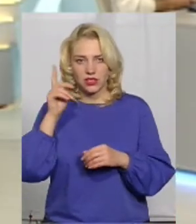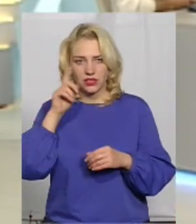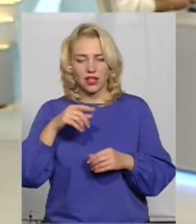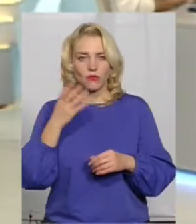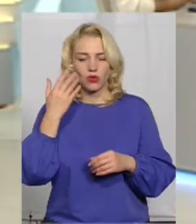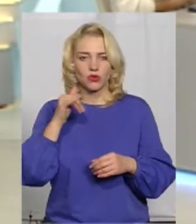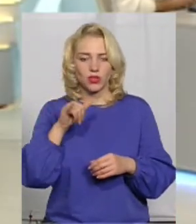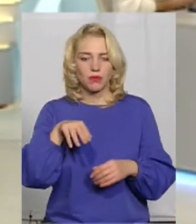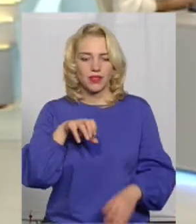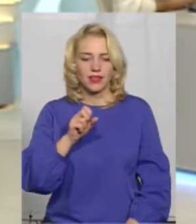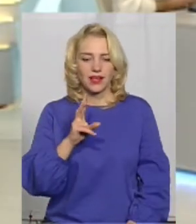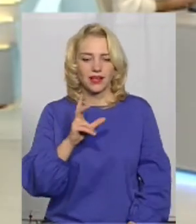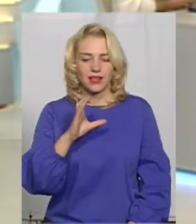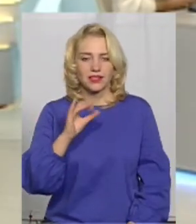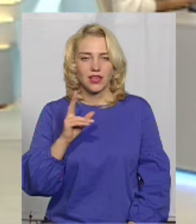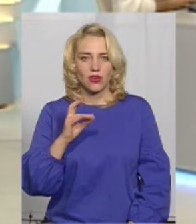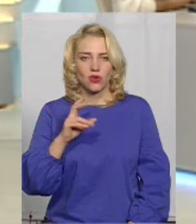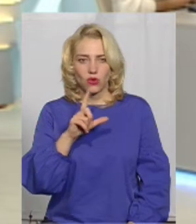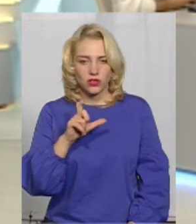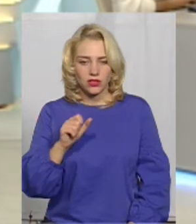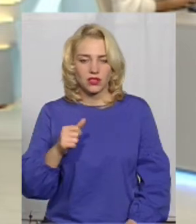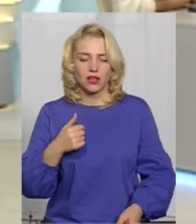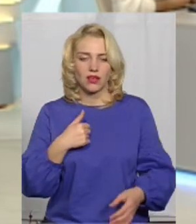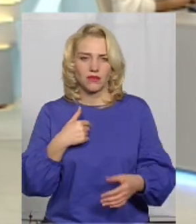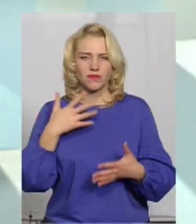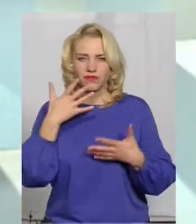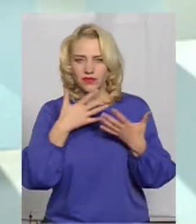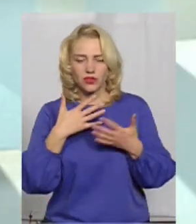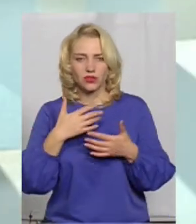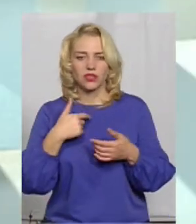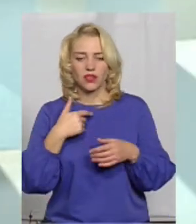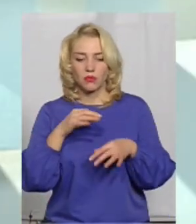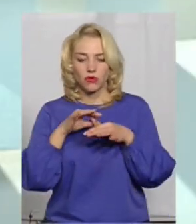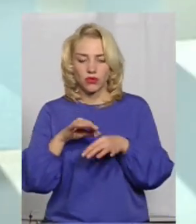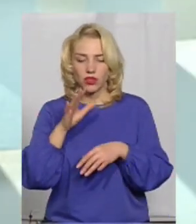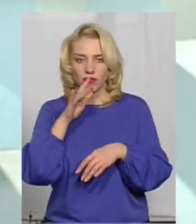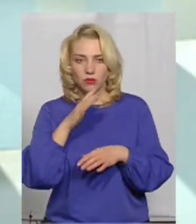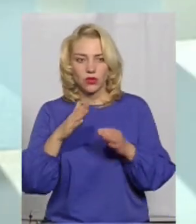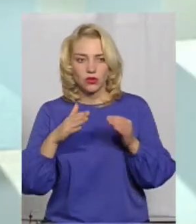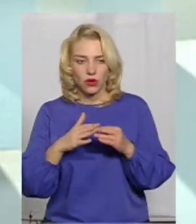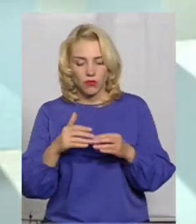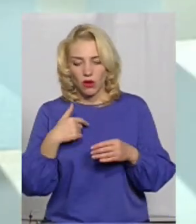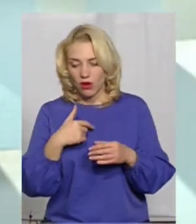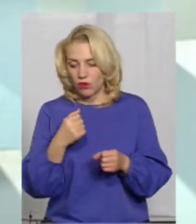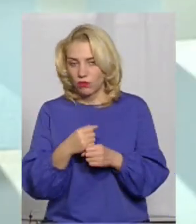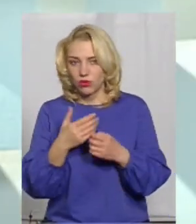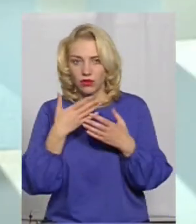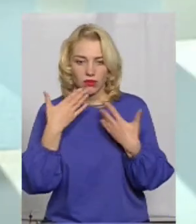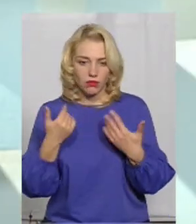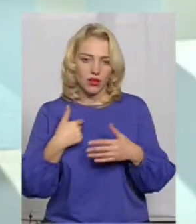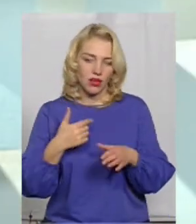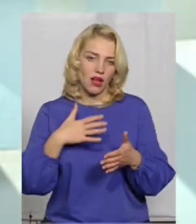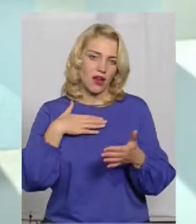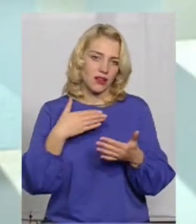жити. Я почала більше проводити час вдома, але від того, що в мене немає роботи, я почала вести активно свою